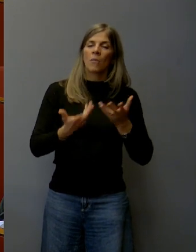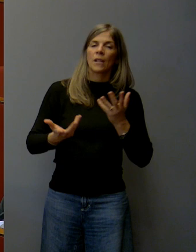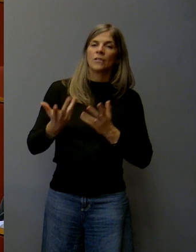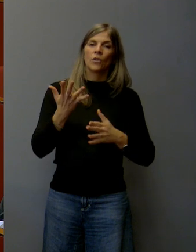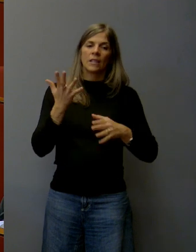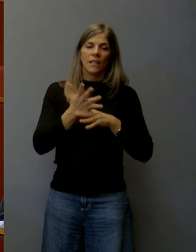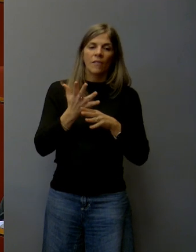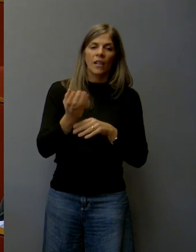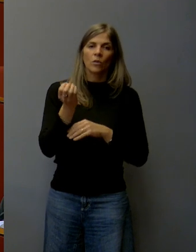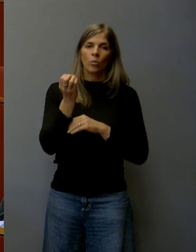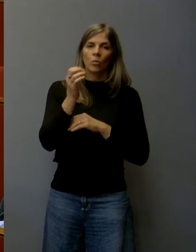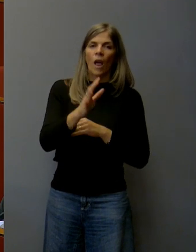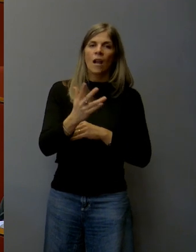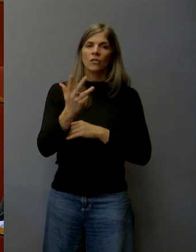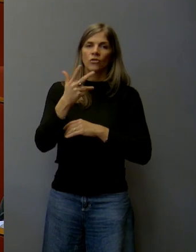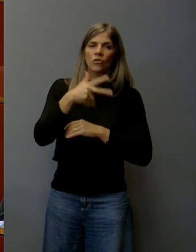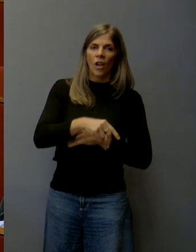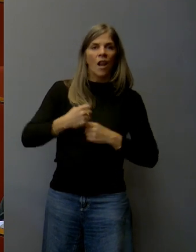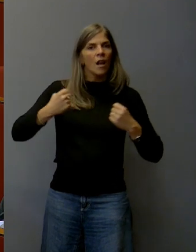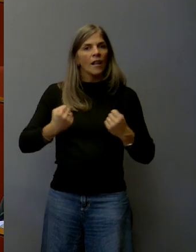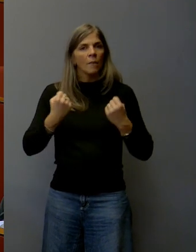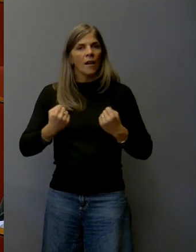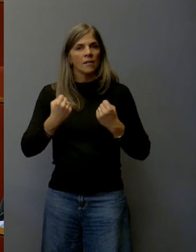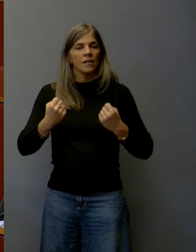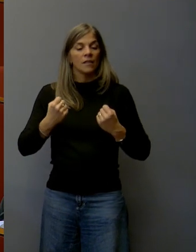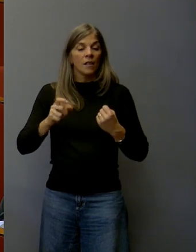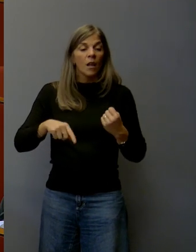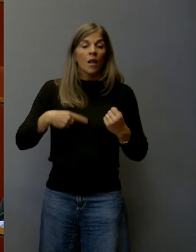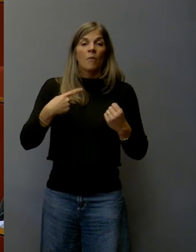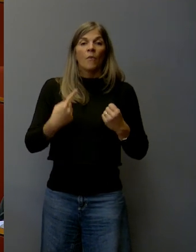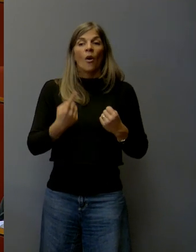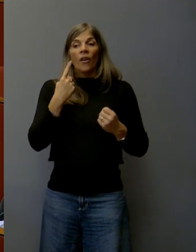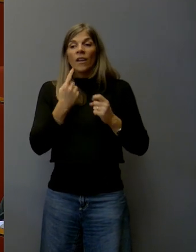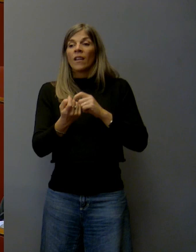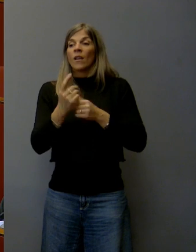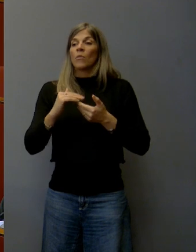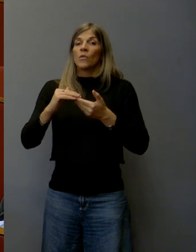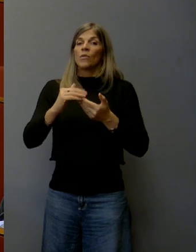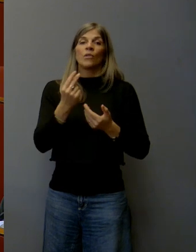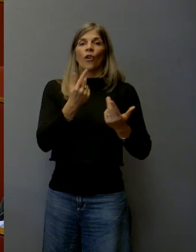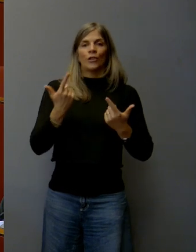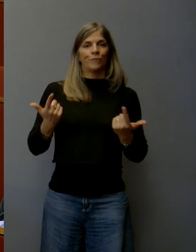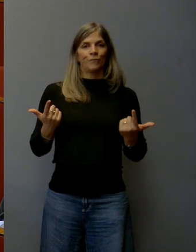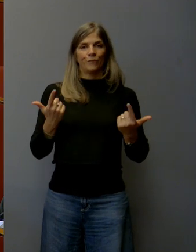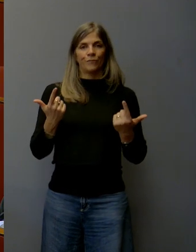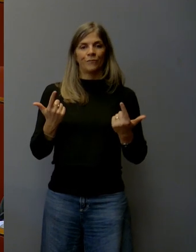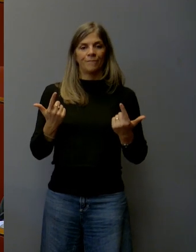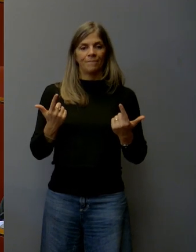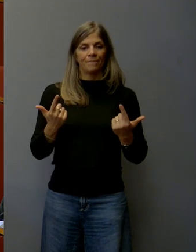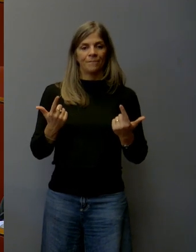culturale e sociale di animazione e poi quando c'è il problema dell'Associazione non ci sono i soldi